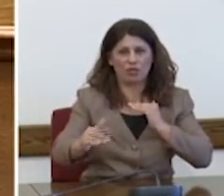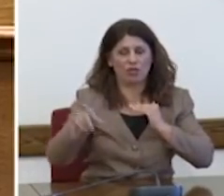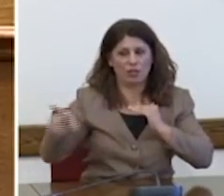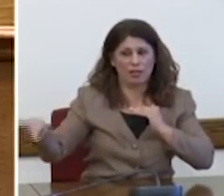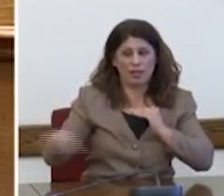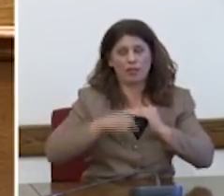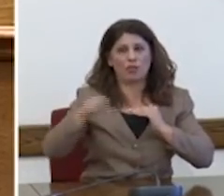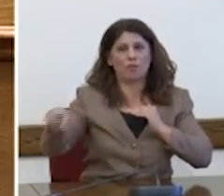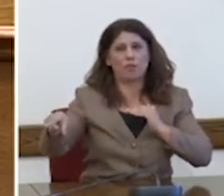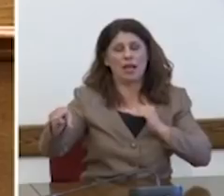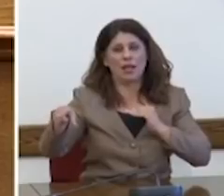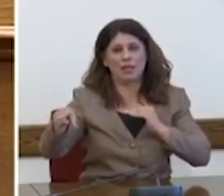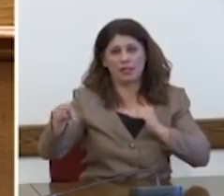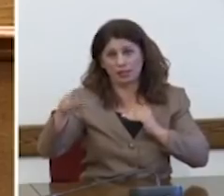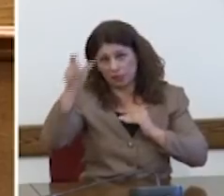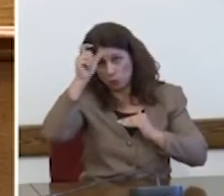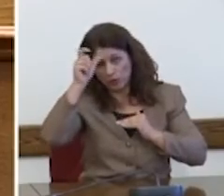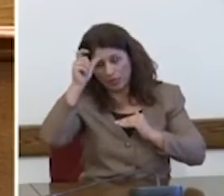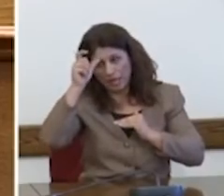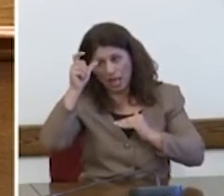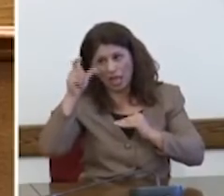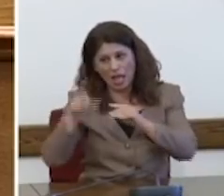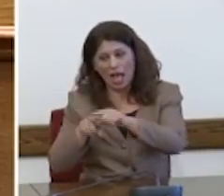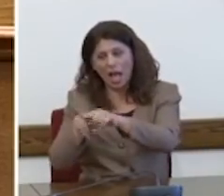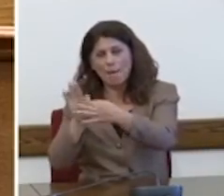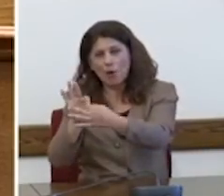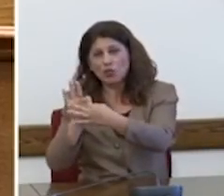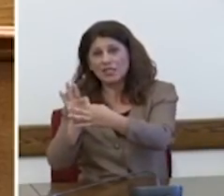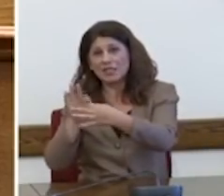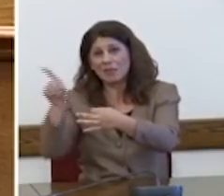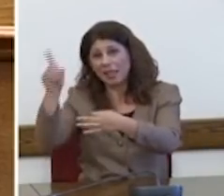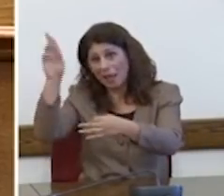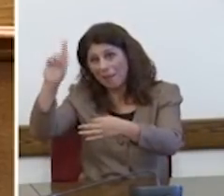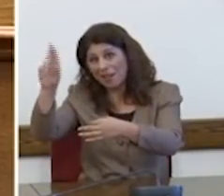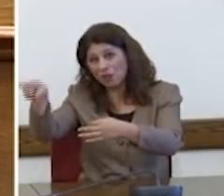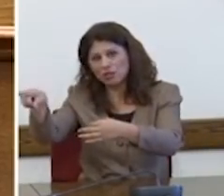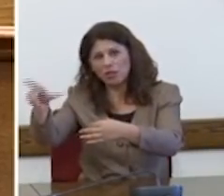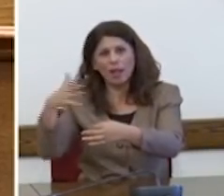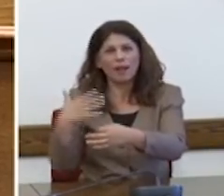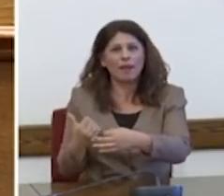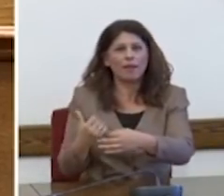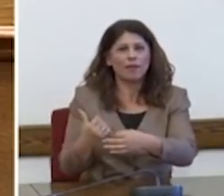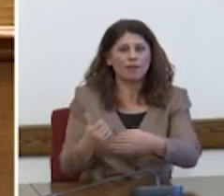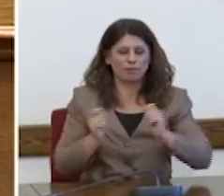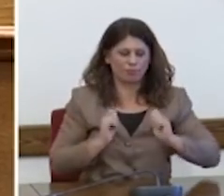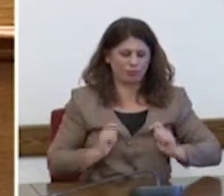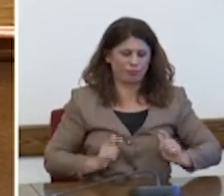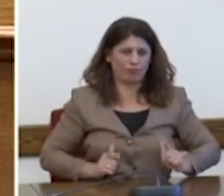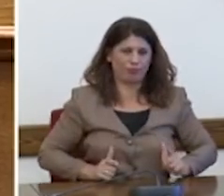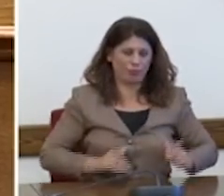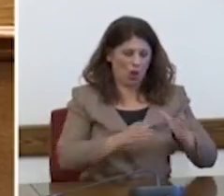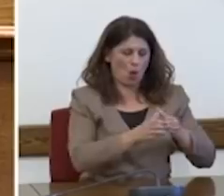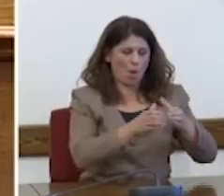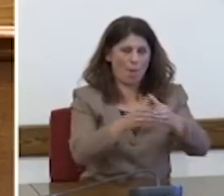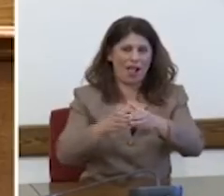την επιρροή της Ρωσίας. Είναι η business μεταξύ των αστικών τάξεων των χωρών αυτών. Και όλα